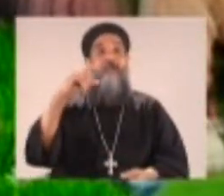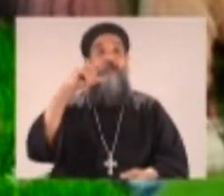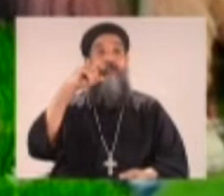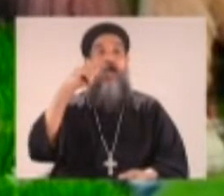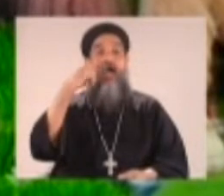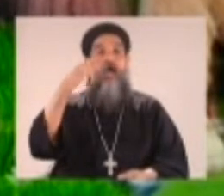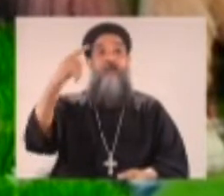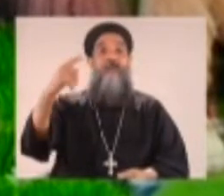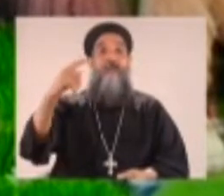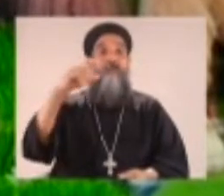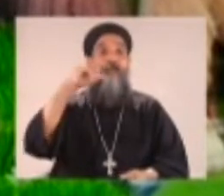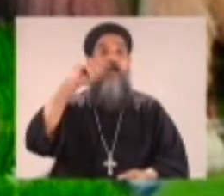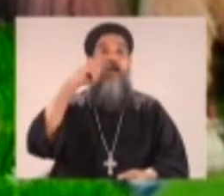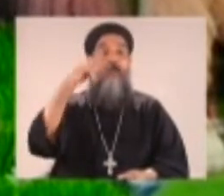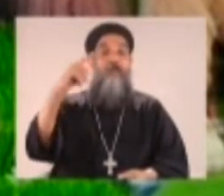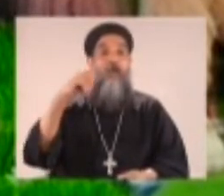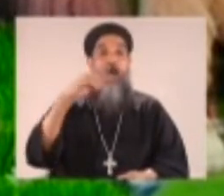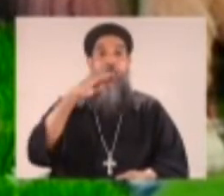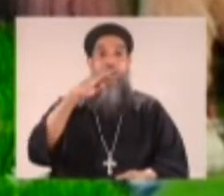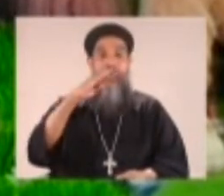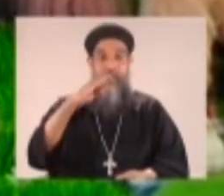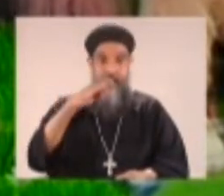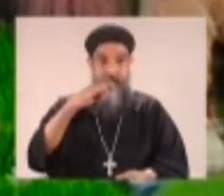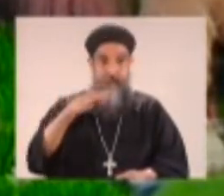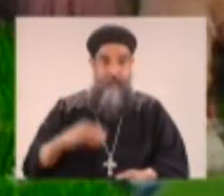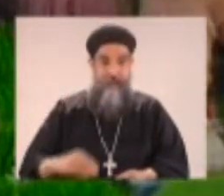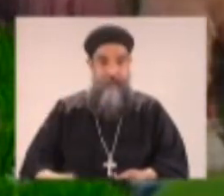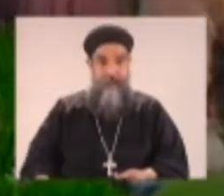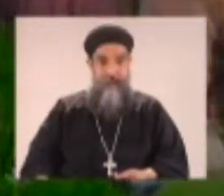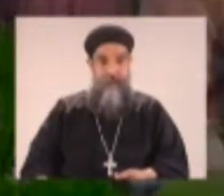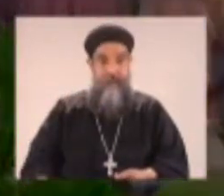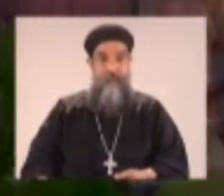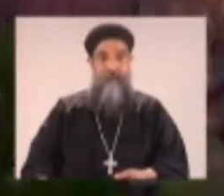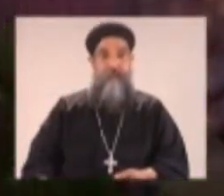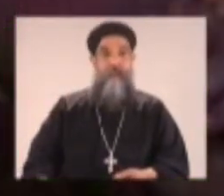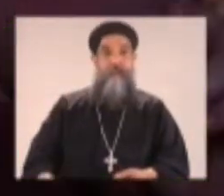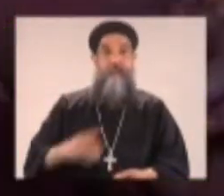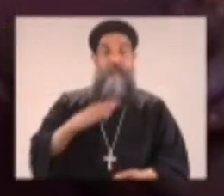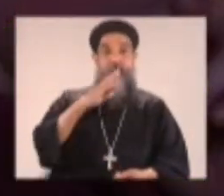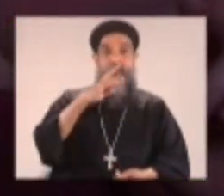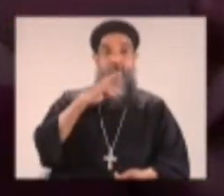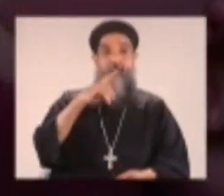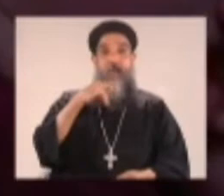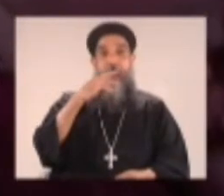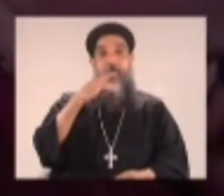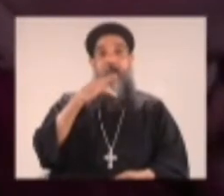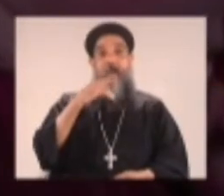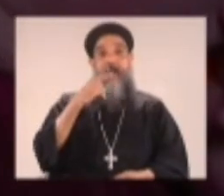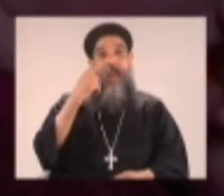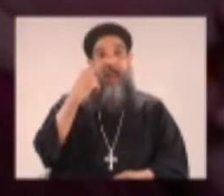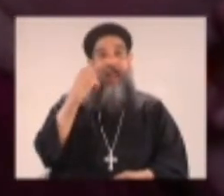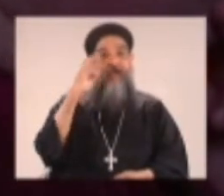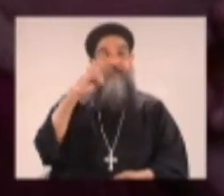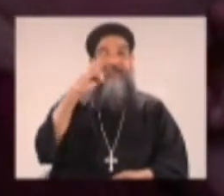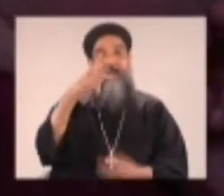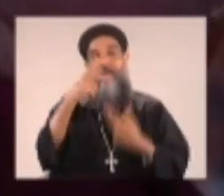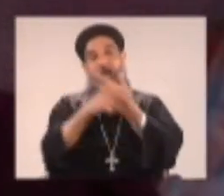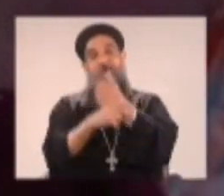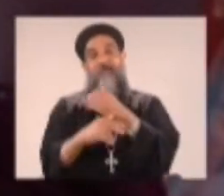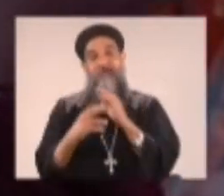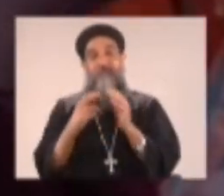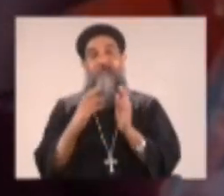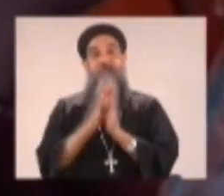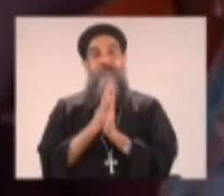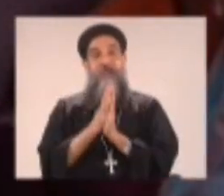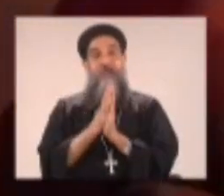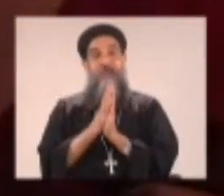لما الحكاية دي تكررت 3 مرات عالي الكاهن فهم أخيرا إن ده كان صوت ربنا بينادي على